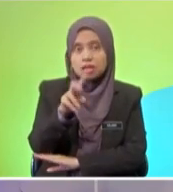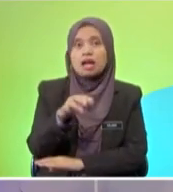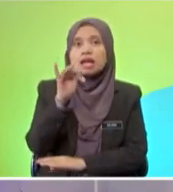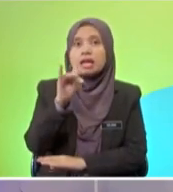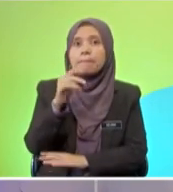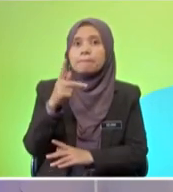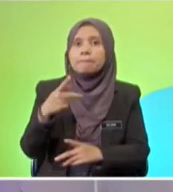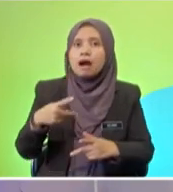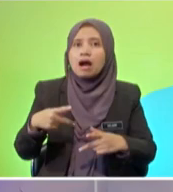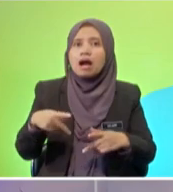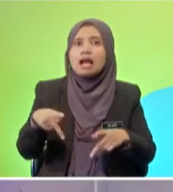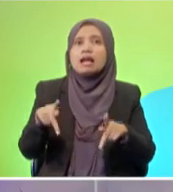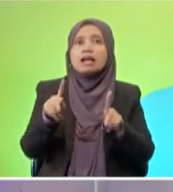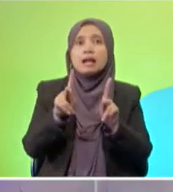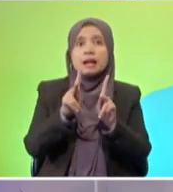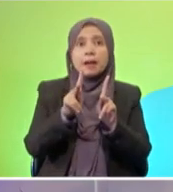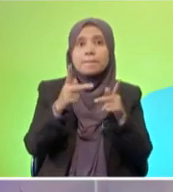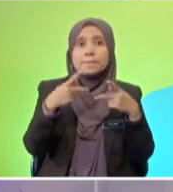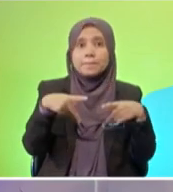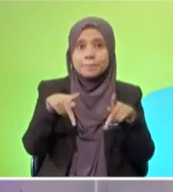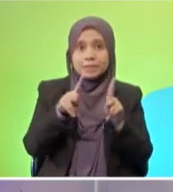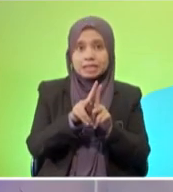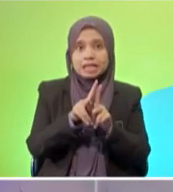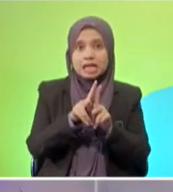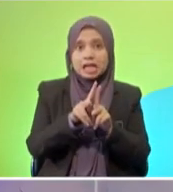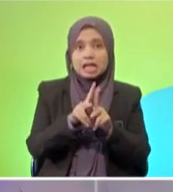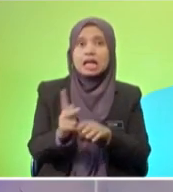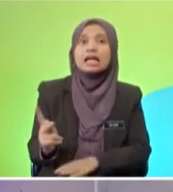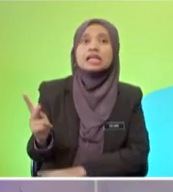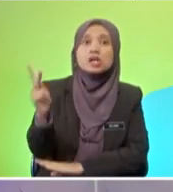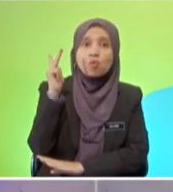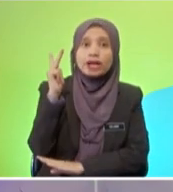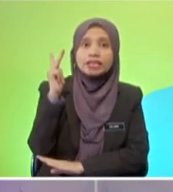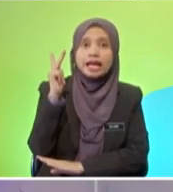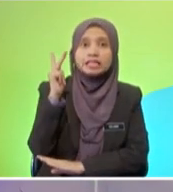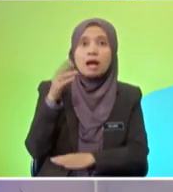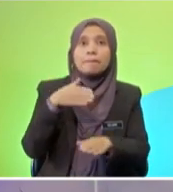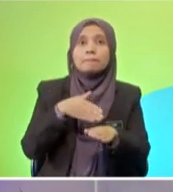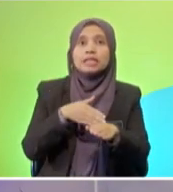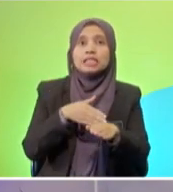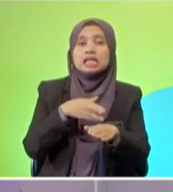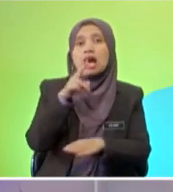untuk Kirana adalah kekuatannya pada rima rima akhir